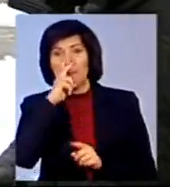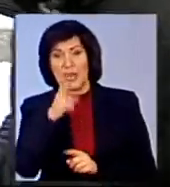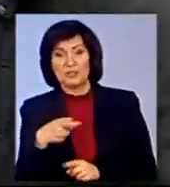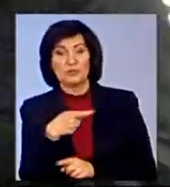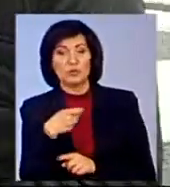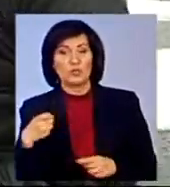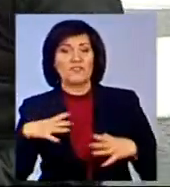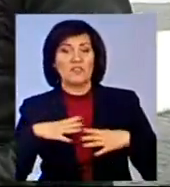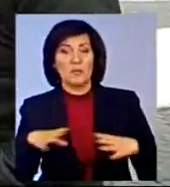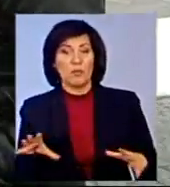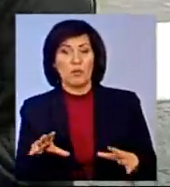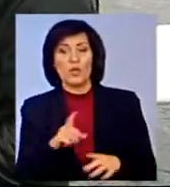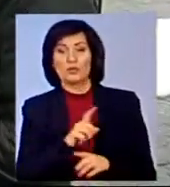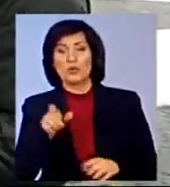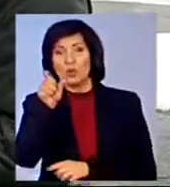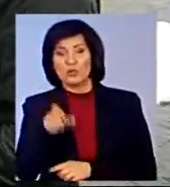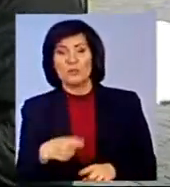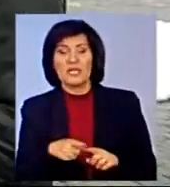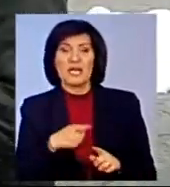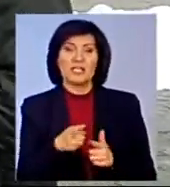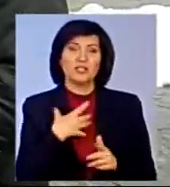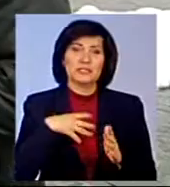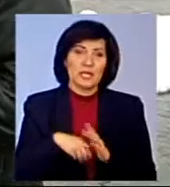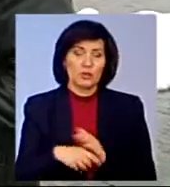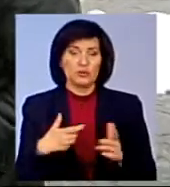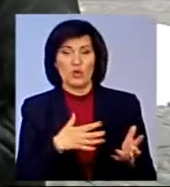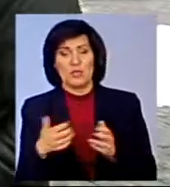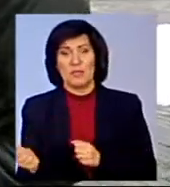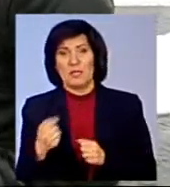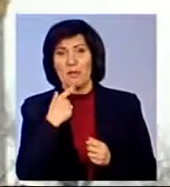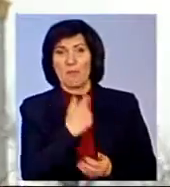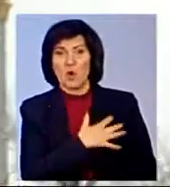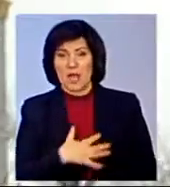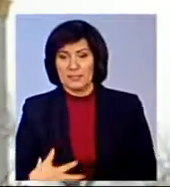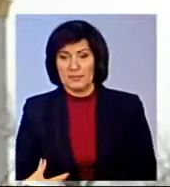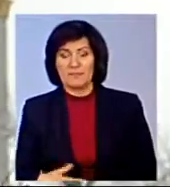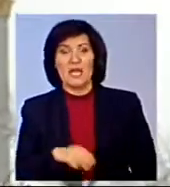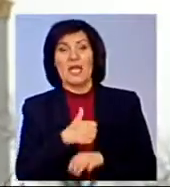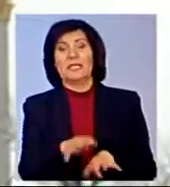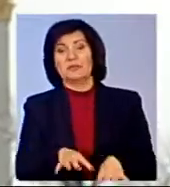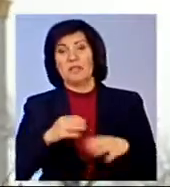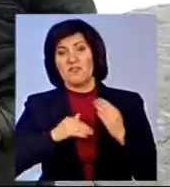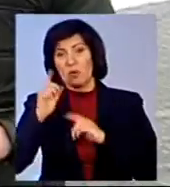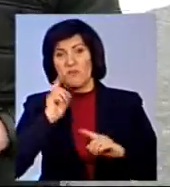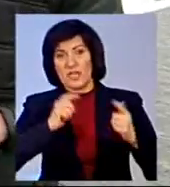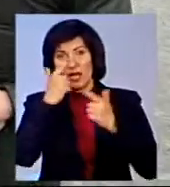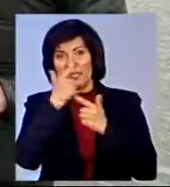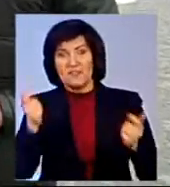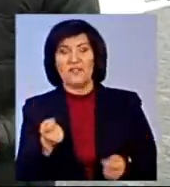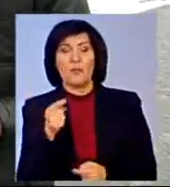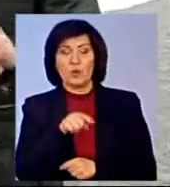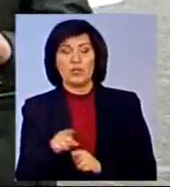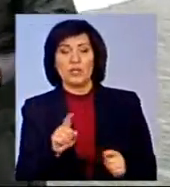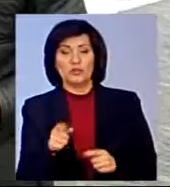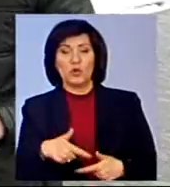постріл, не було жодної особи, яка чи загинула, чи отримала вогнепальне поранення. Спікер Верховної Ради Андрій Парубій заявляв про те, що